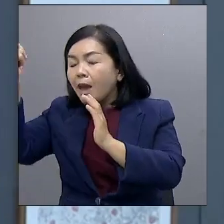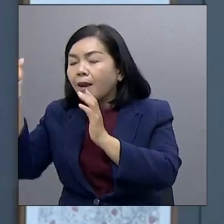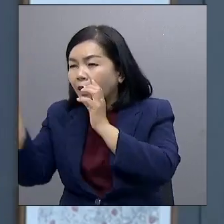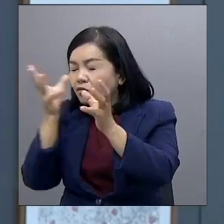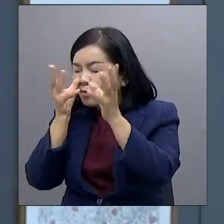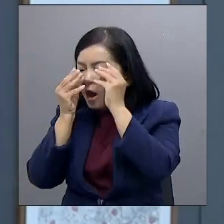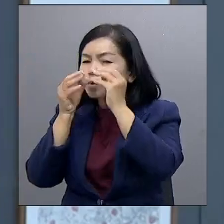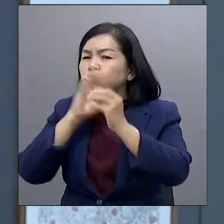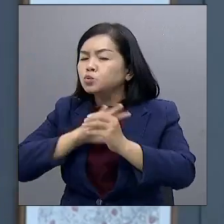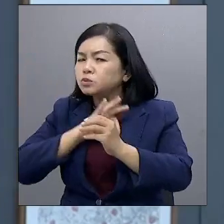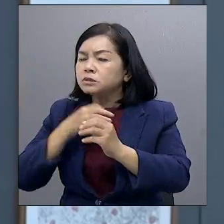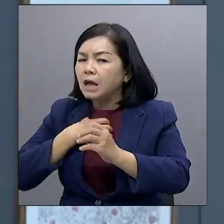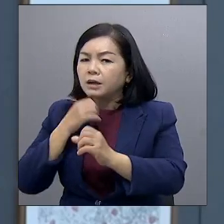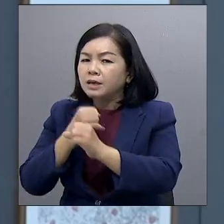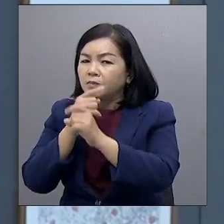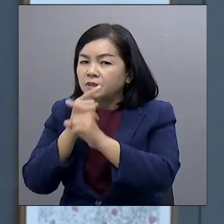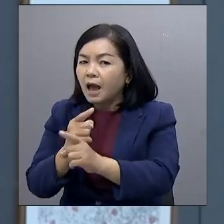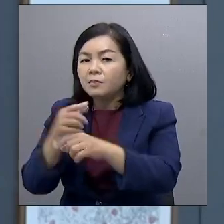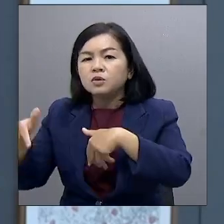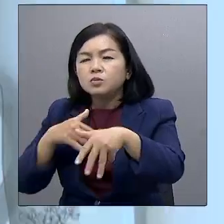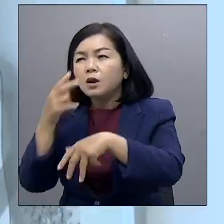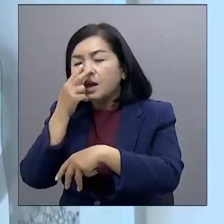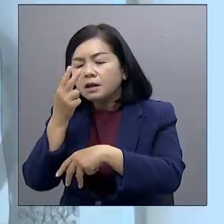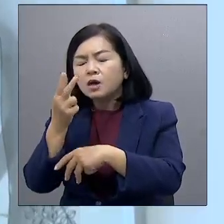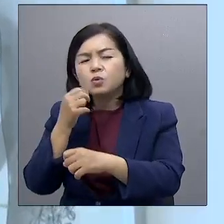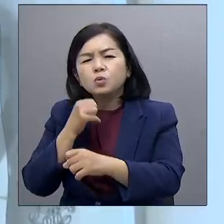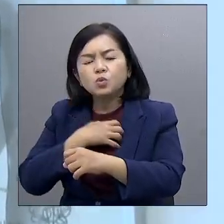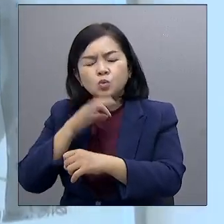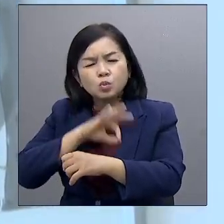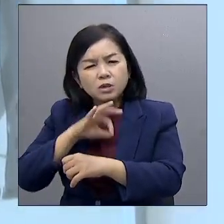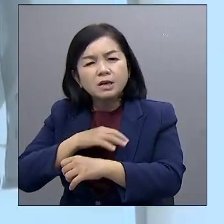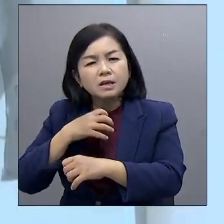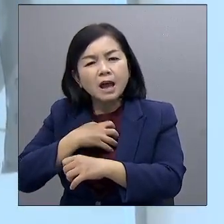ว่าคนทั่วไปได้บ้างค่ะ